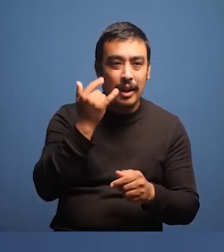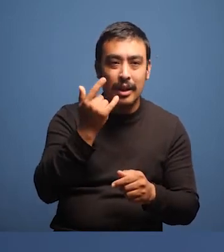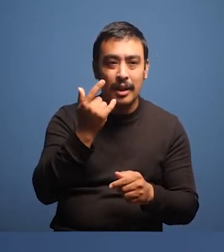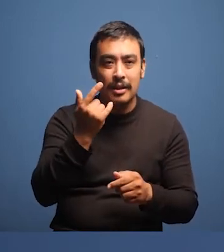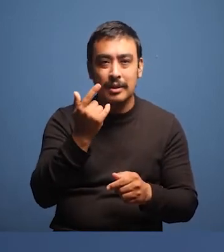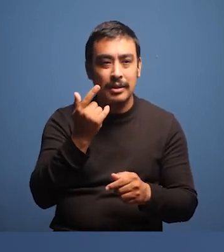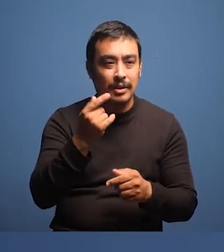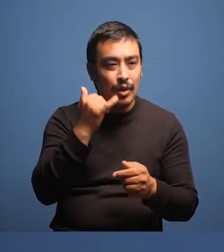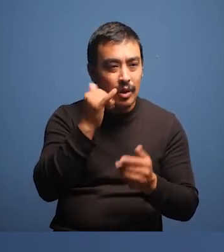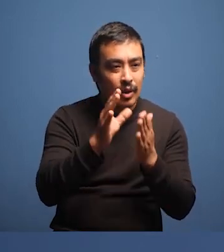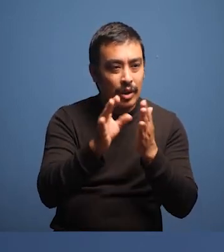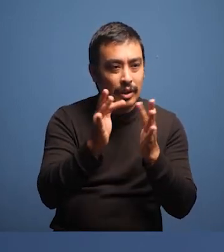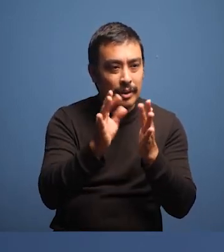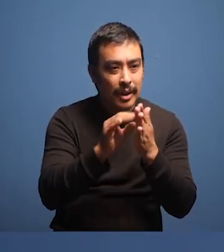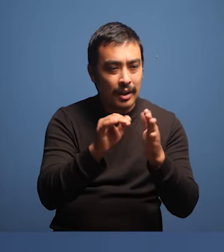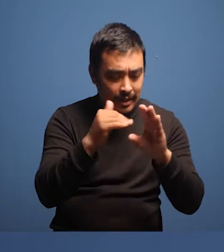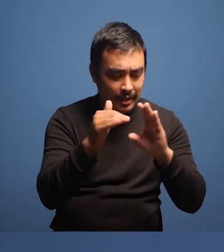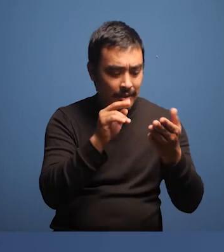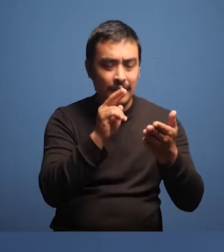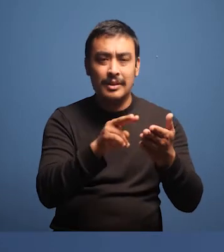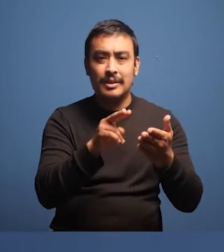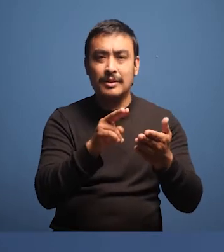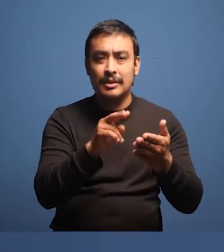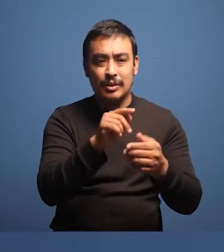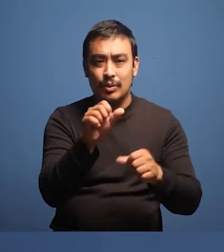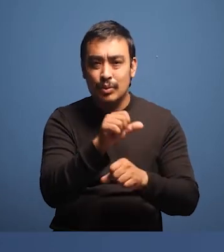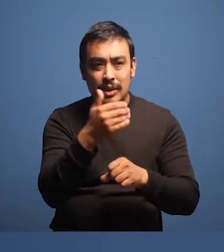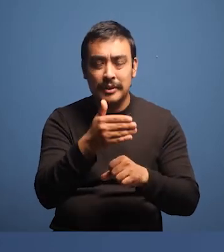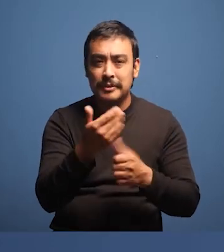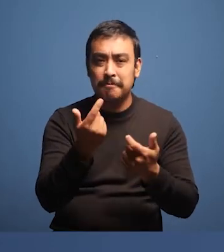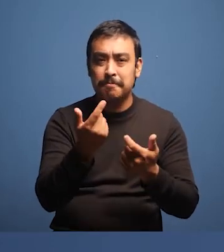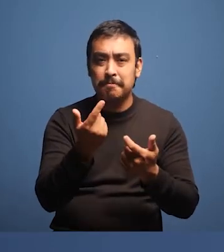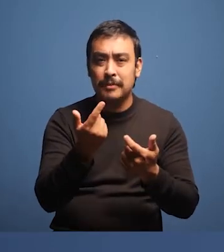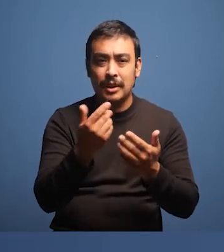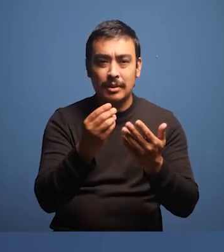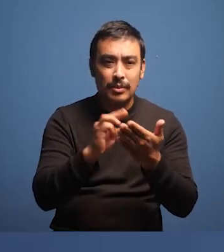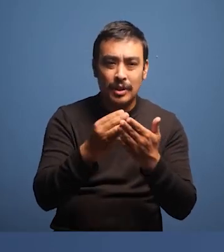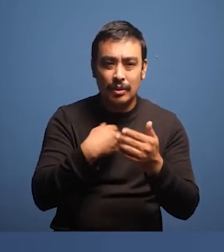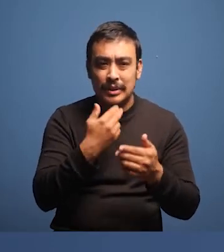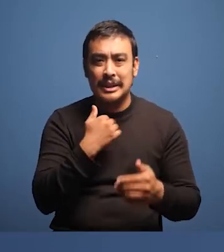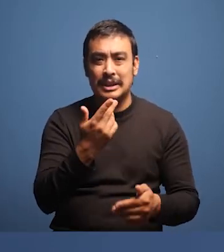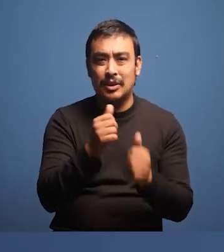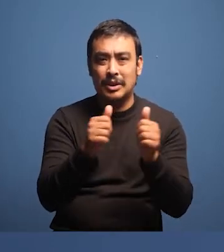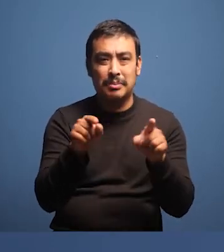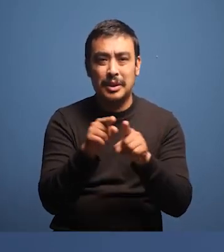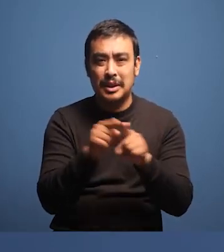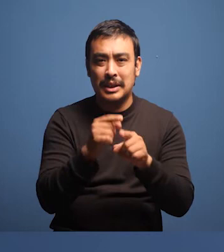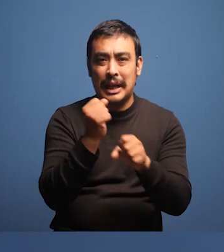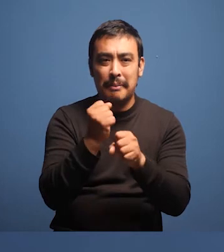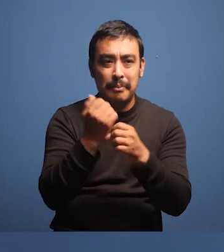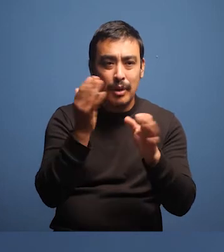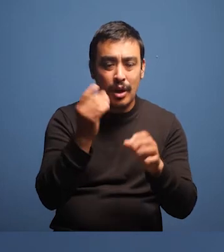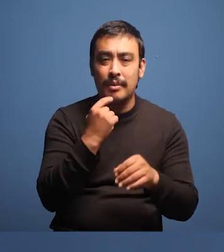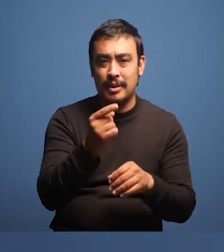उसलाई अनलाइनबाट कहिलेकाहीँ त्यस्तै मेसेजेसहरू आएर अथवा केही उसलाई के हुन्छ भन्दाखेरि अनवान्टेडली आफूले नचाहिकन पनि कुनै अनवान्टेड कामहरू भइदियो भने